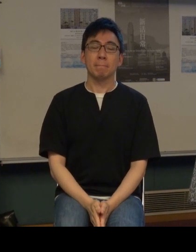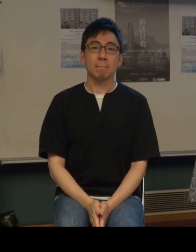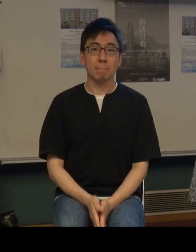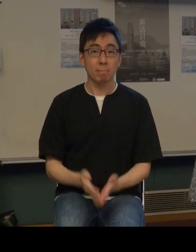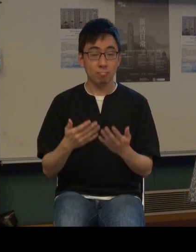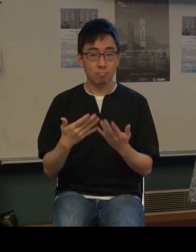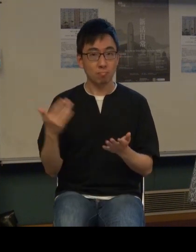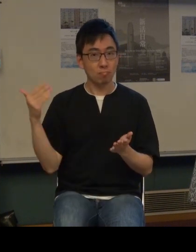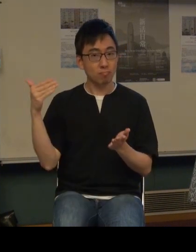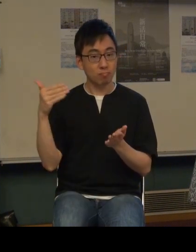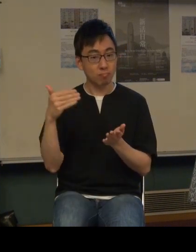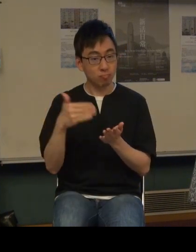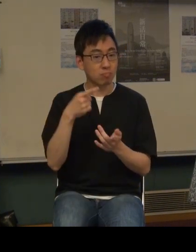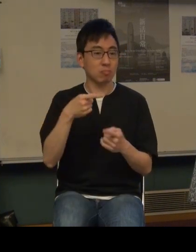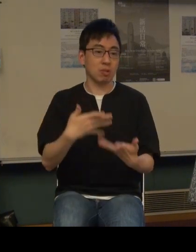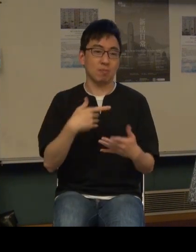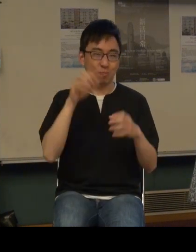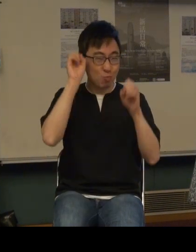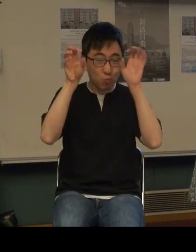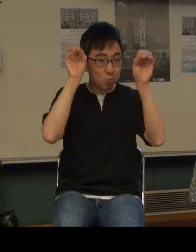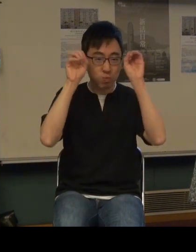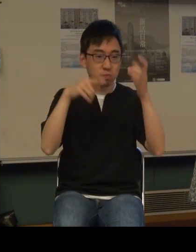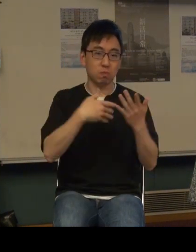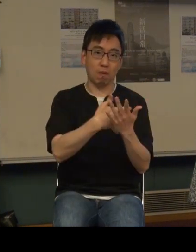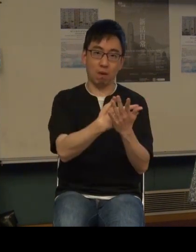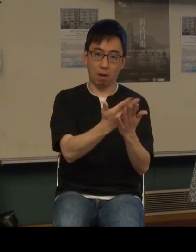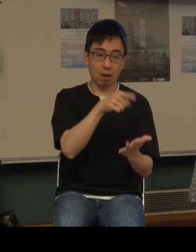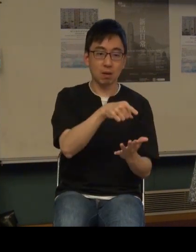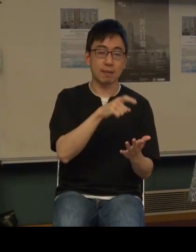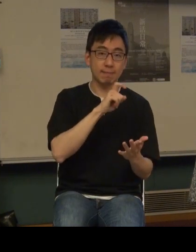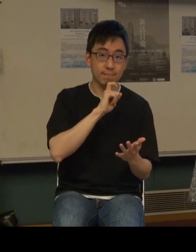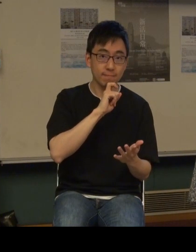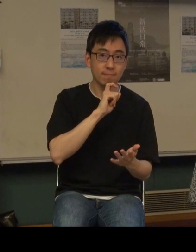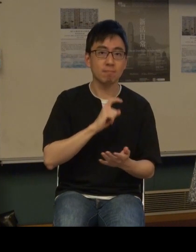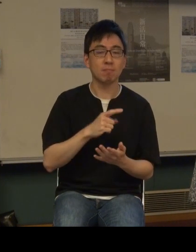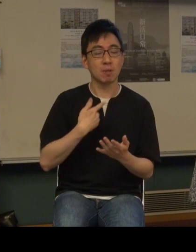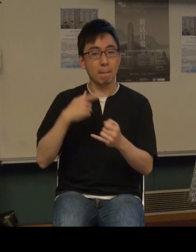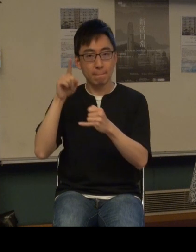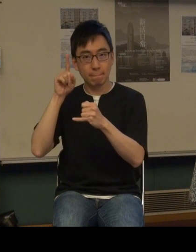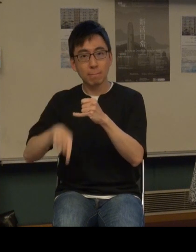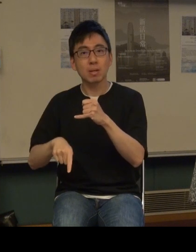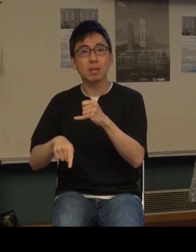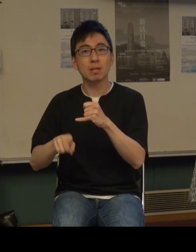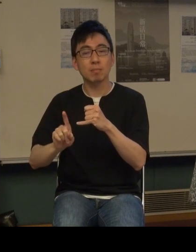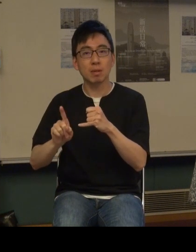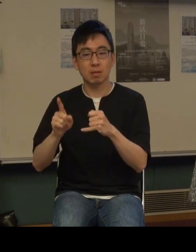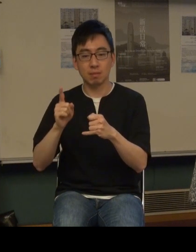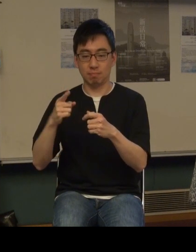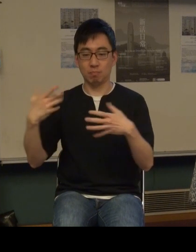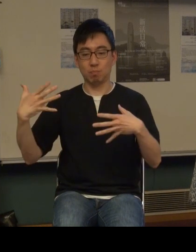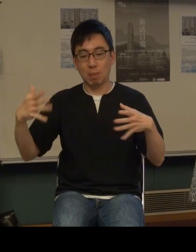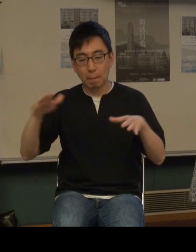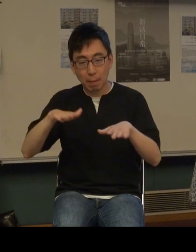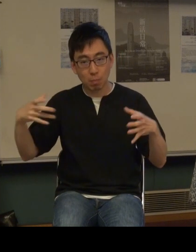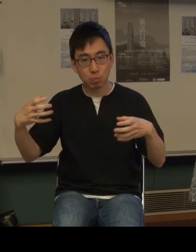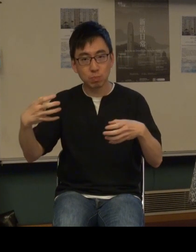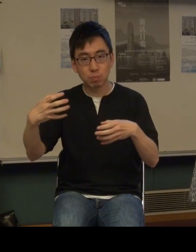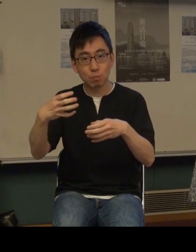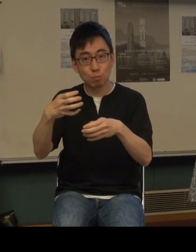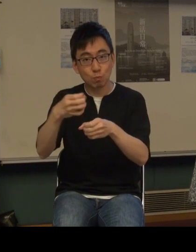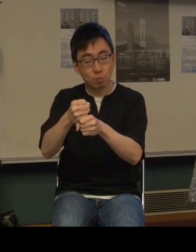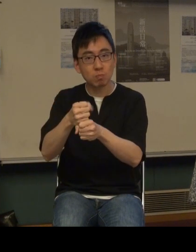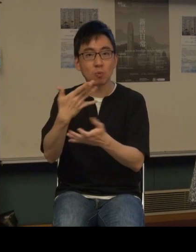我們看到一個百花齊放的建築 的情況，其實後來他們都歸一了，就是說在不